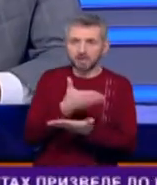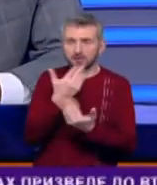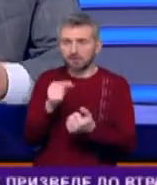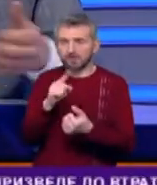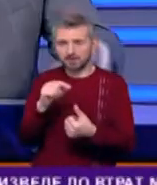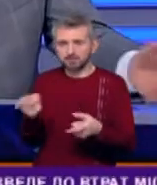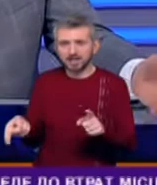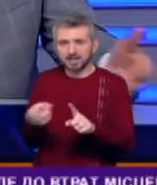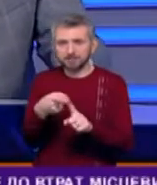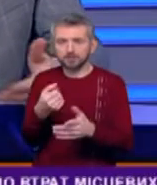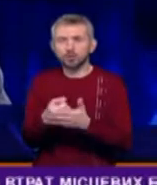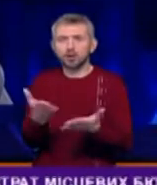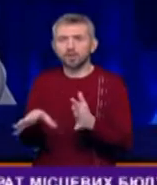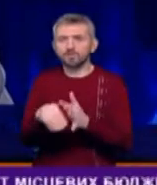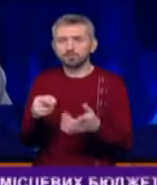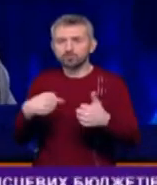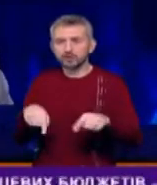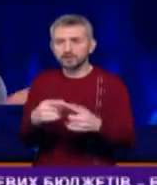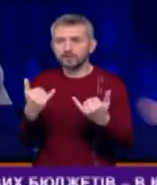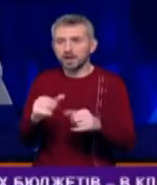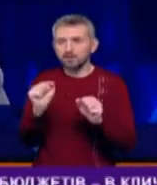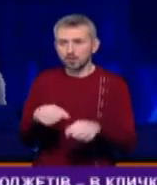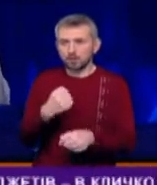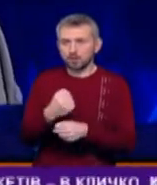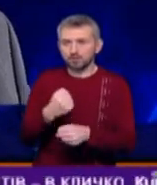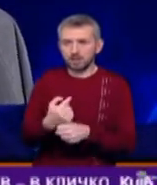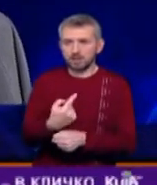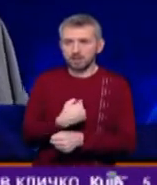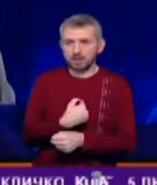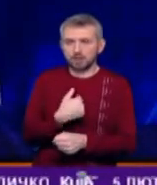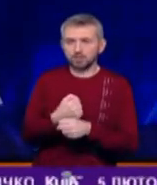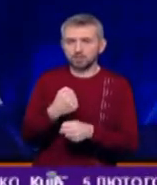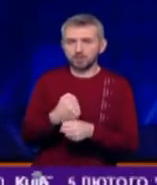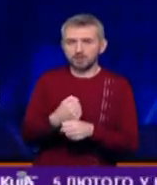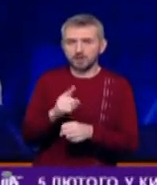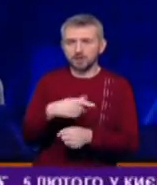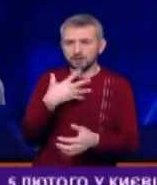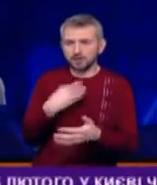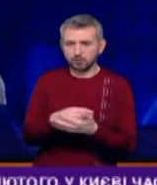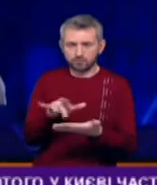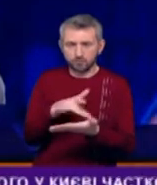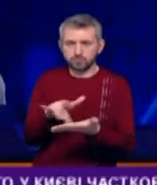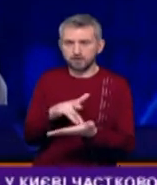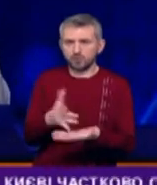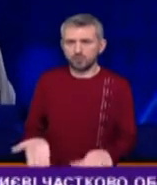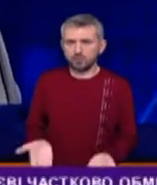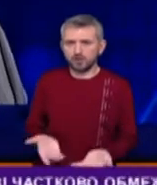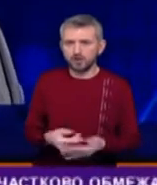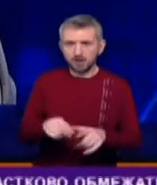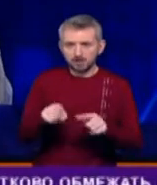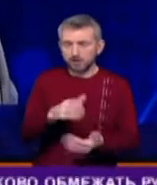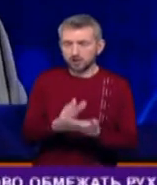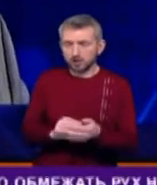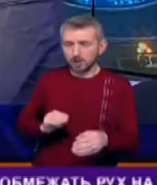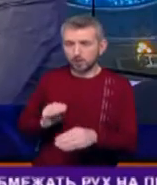до якої виборчої дільниці. Це зараз вже можна, я це безпосередньо здійснив навіть з свого смартфона. Це теж є додаткові